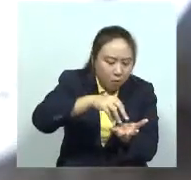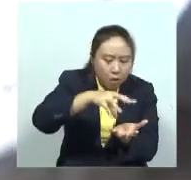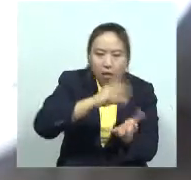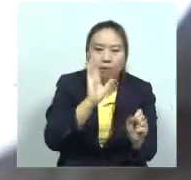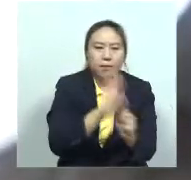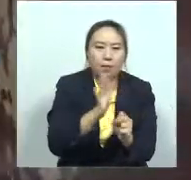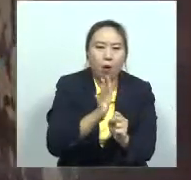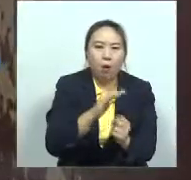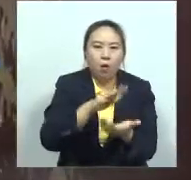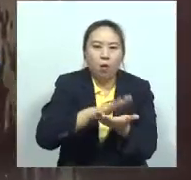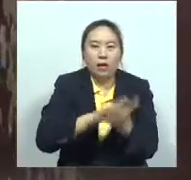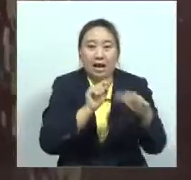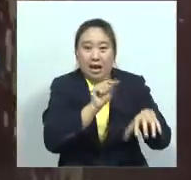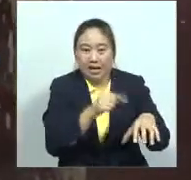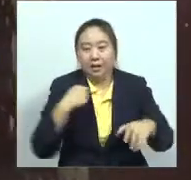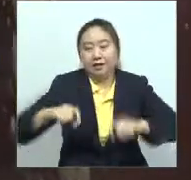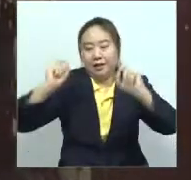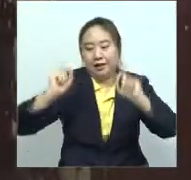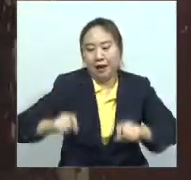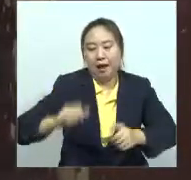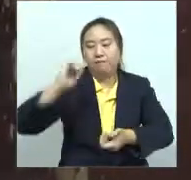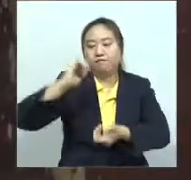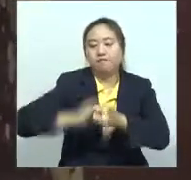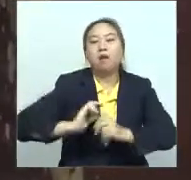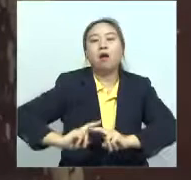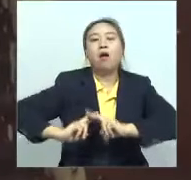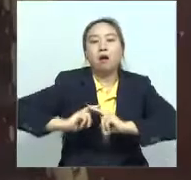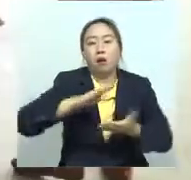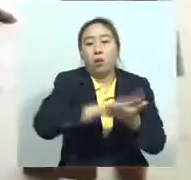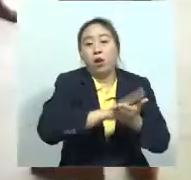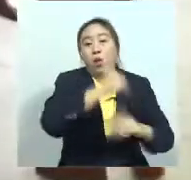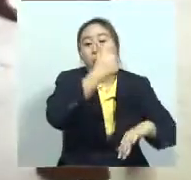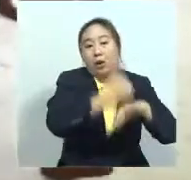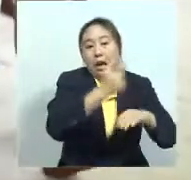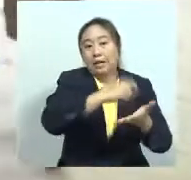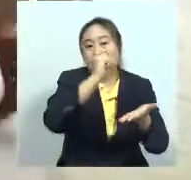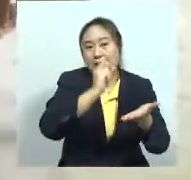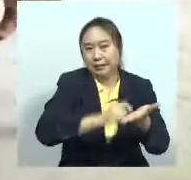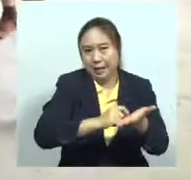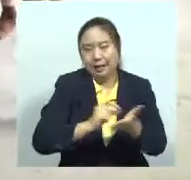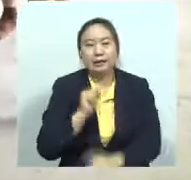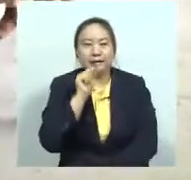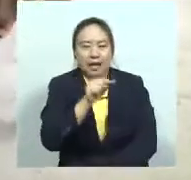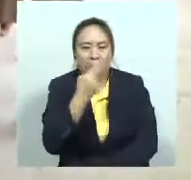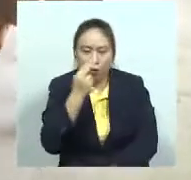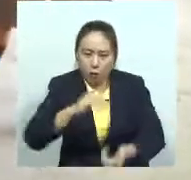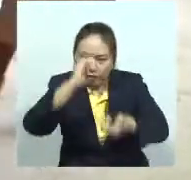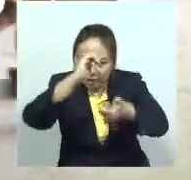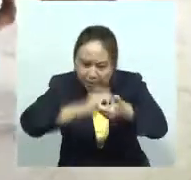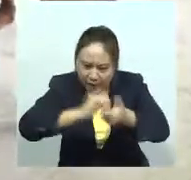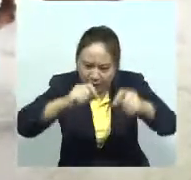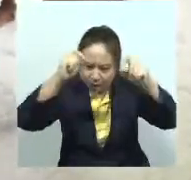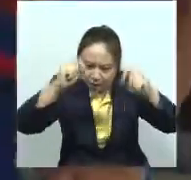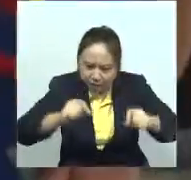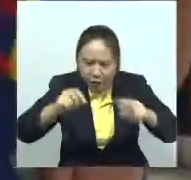งเรียนดังกล่าวมีการทำสัญญาเองลงนามโดยผู้อำนวยการโรงเรียนจึงสั่งให้ตรวจสอบสัญญาว่ามีเงื่อน